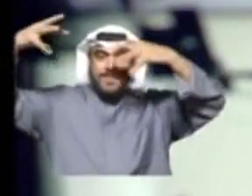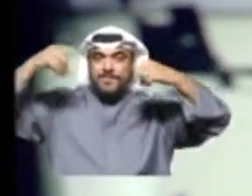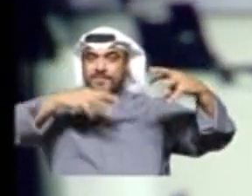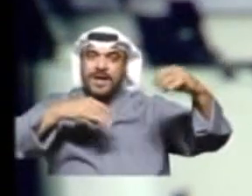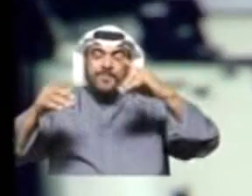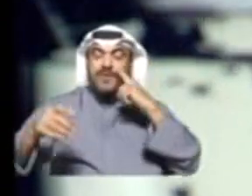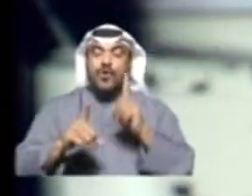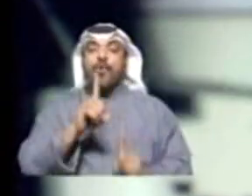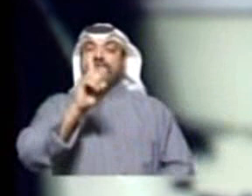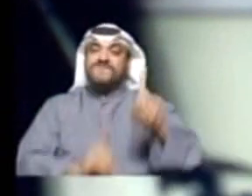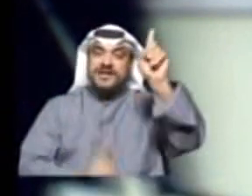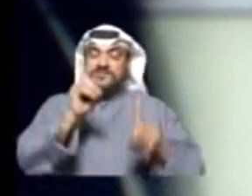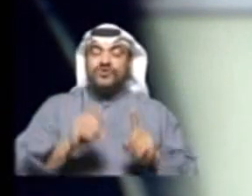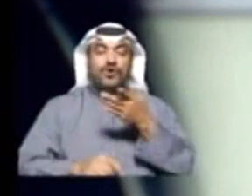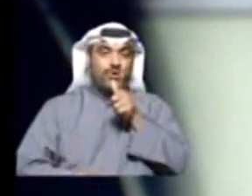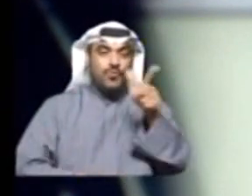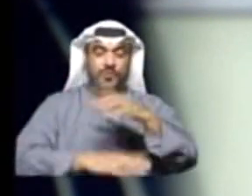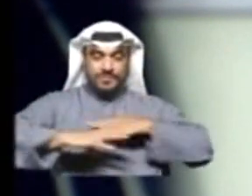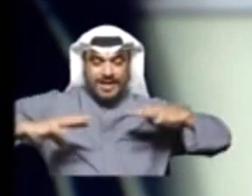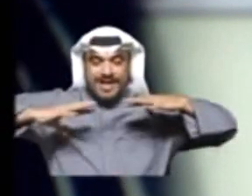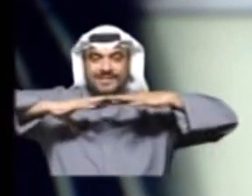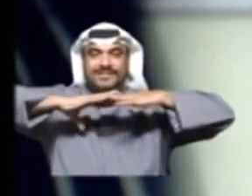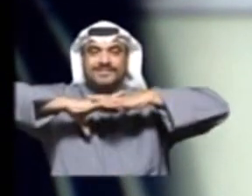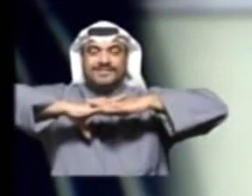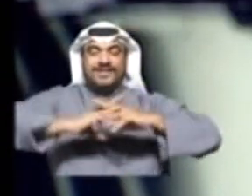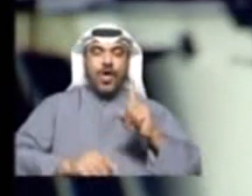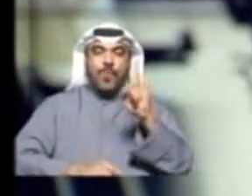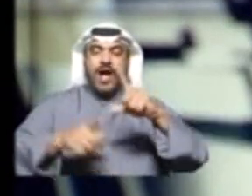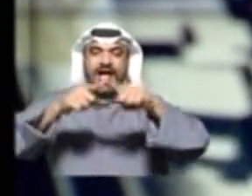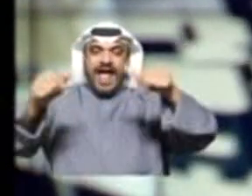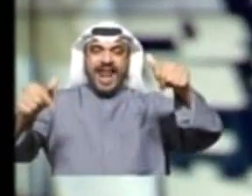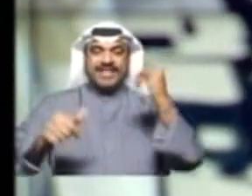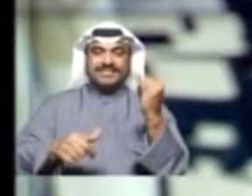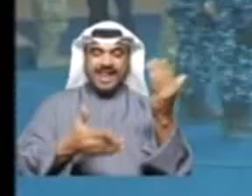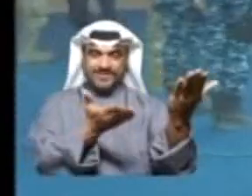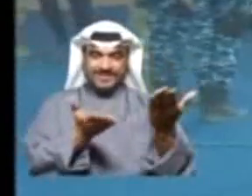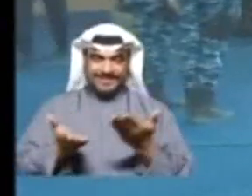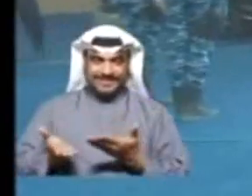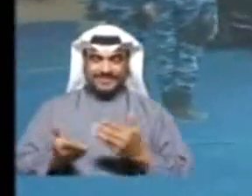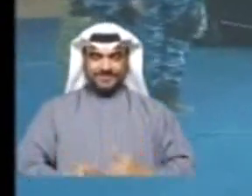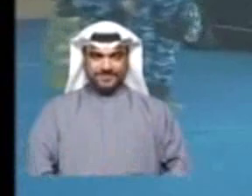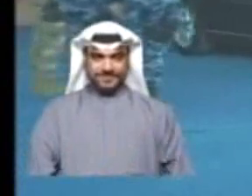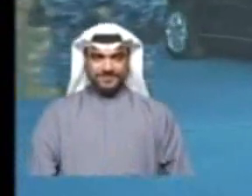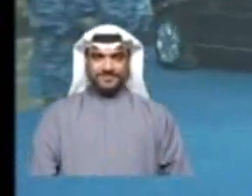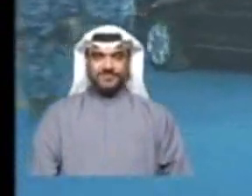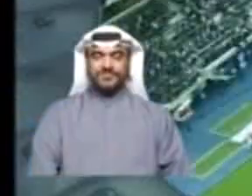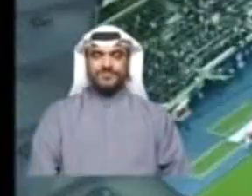عن معاني وروح الخليج الواحد والترحيب بالأشقاء الخليجيين.